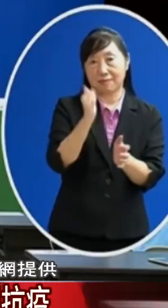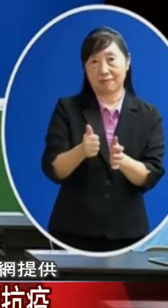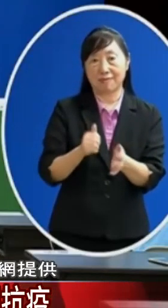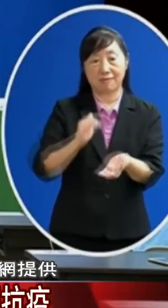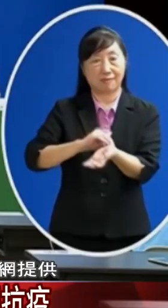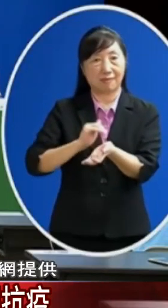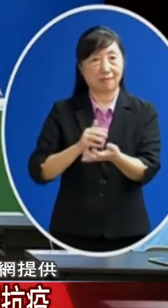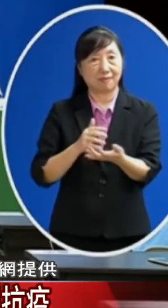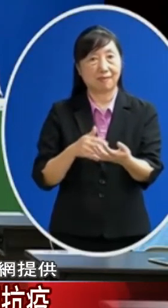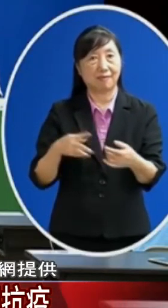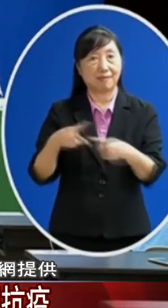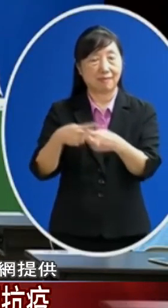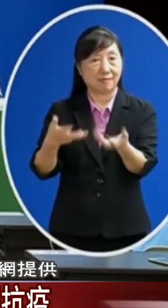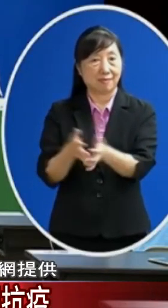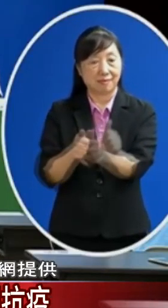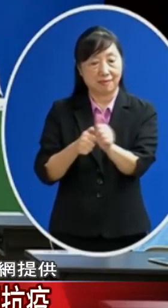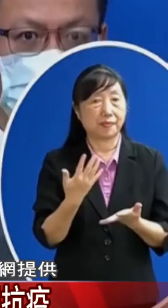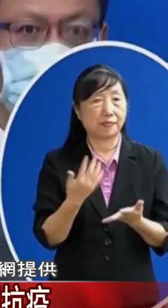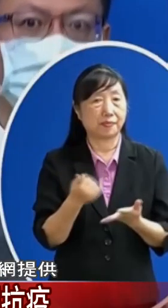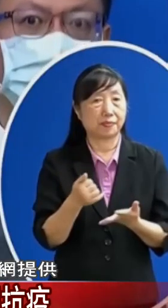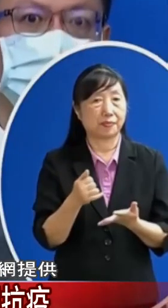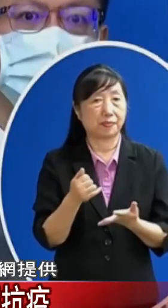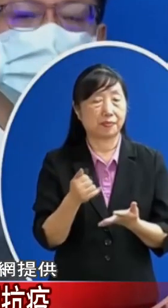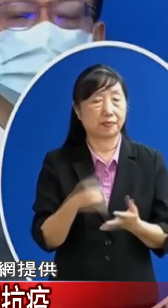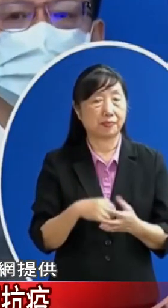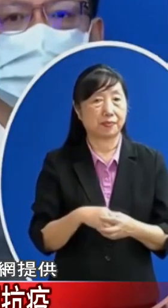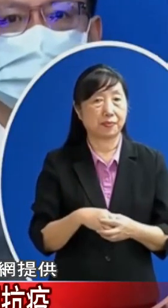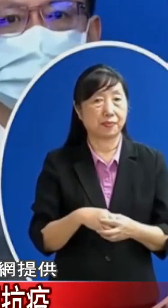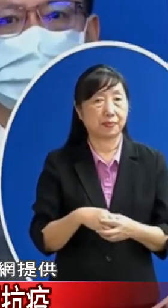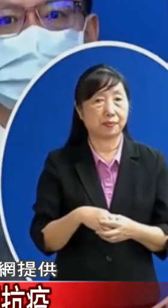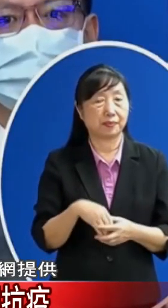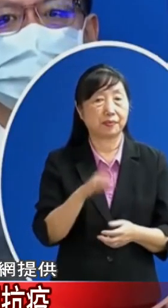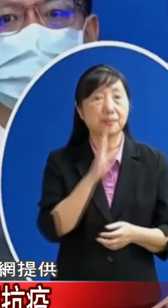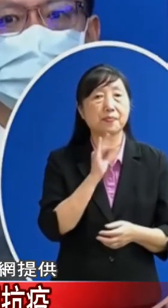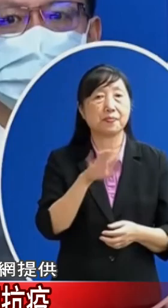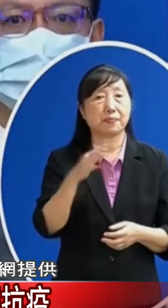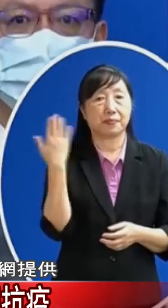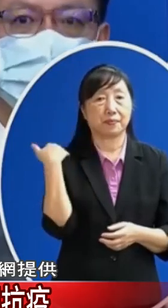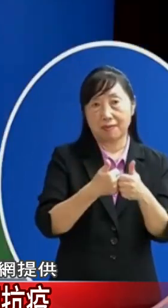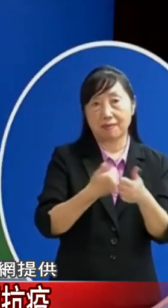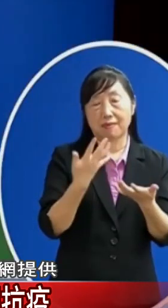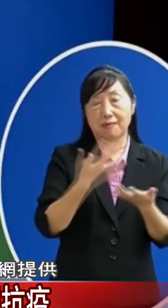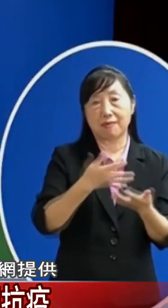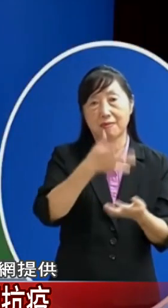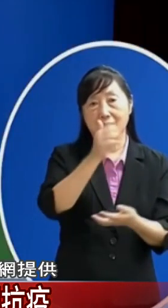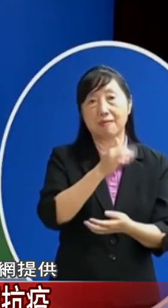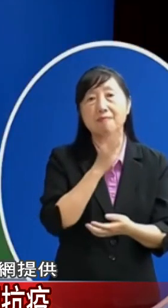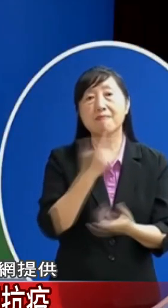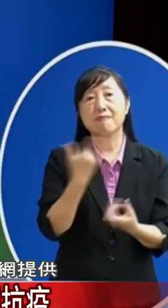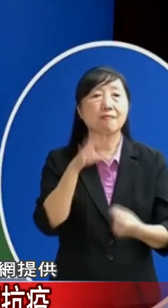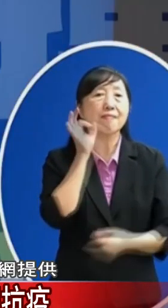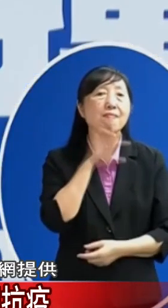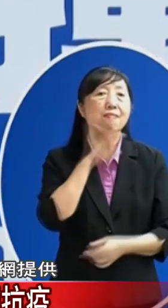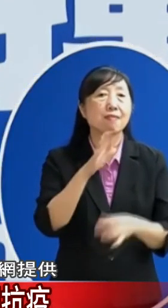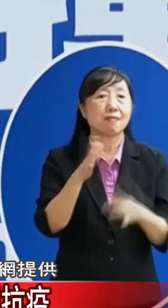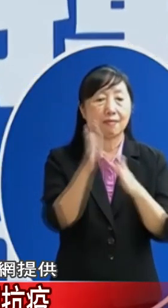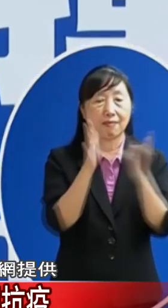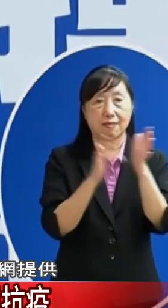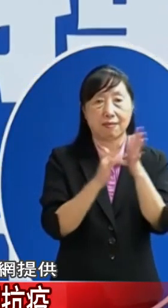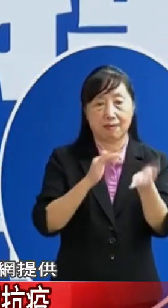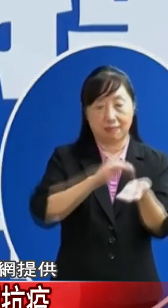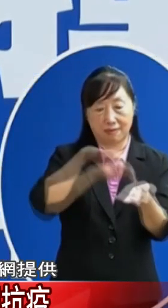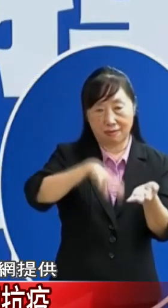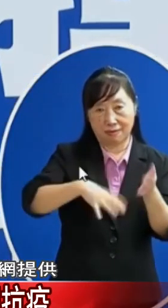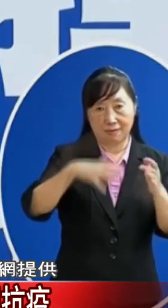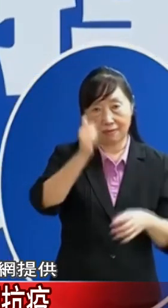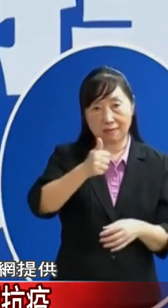国内疫情升温，台湾耳鼻喉头颈外科医学会号召全台会员投入政府成立的社区筛